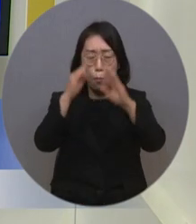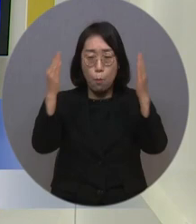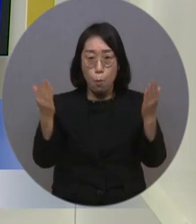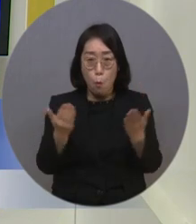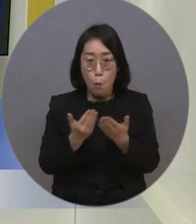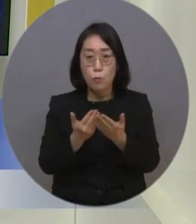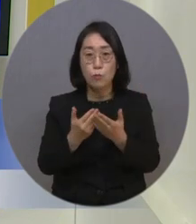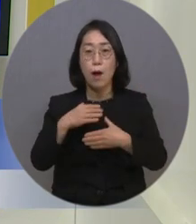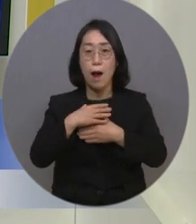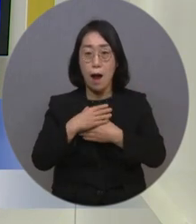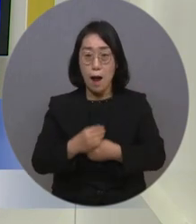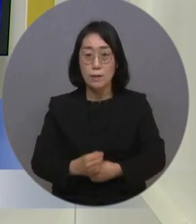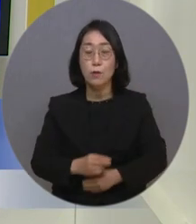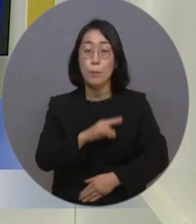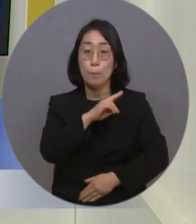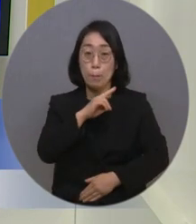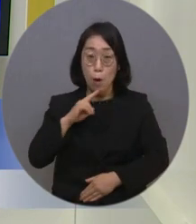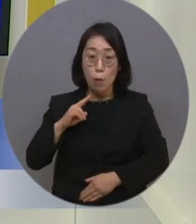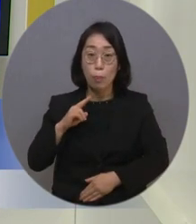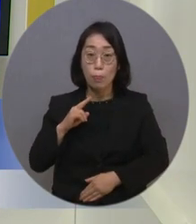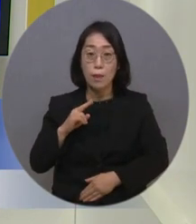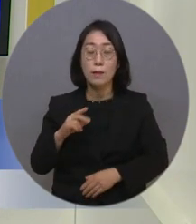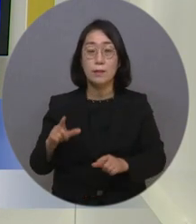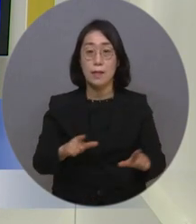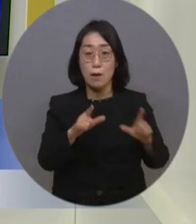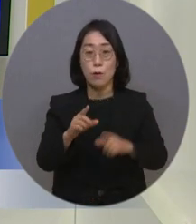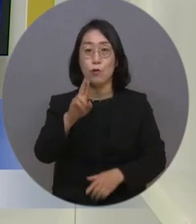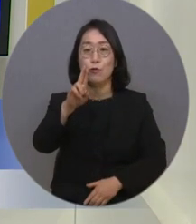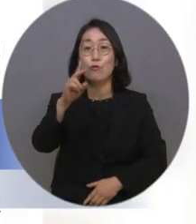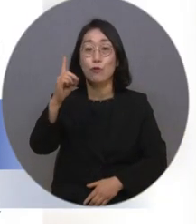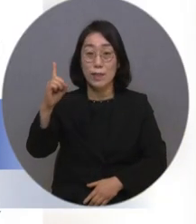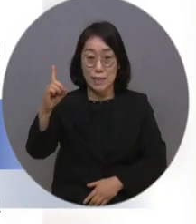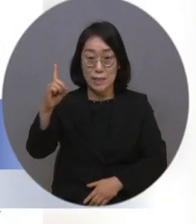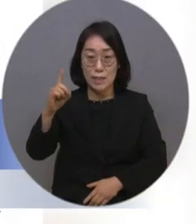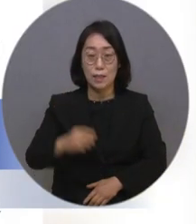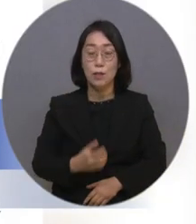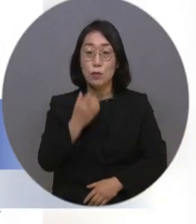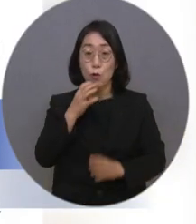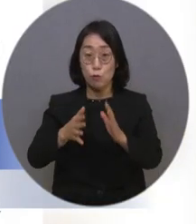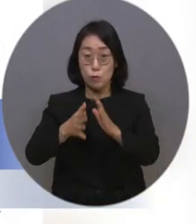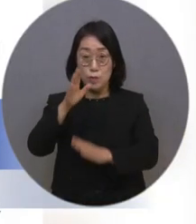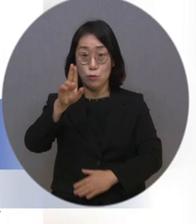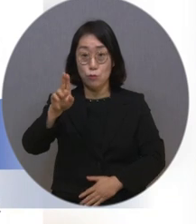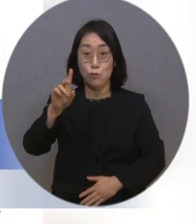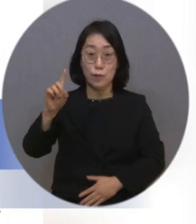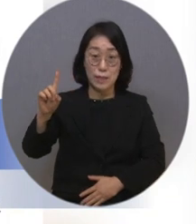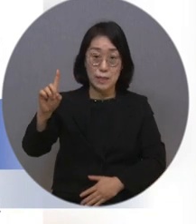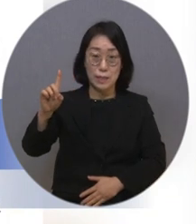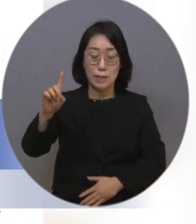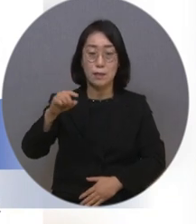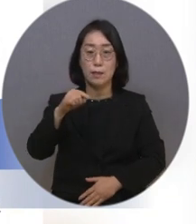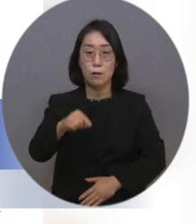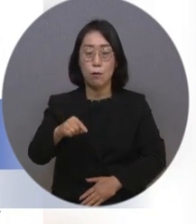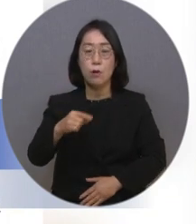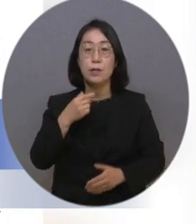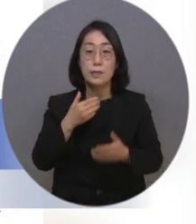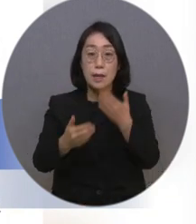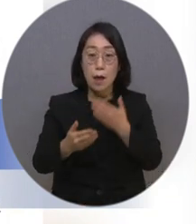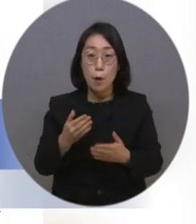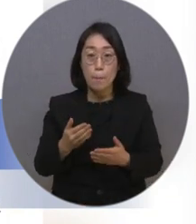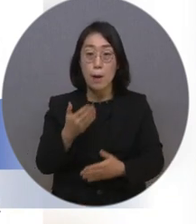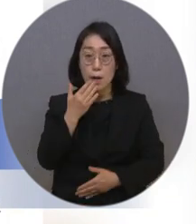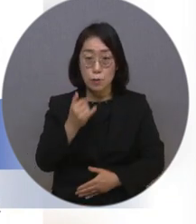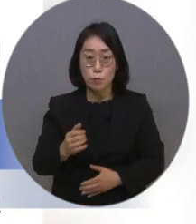안전하고 편리하게 이용할 수 있는 유니버설 디자인이 서울시가 유니버설 디자인을 간접 체험할 수